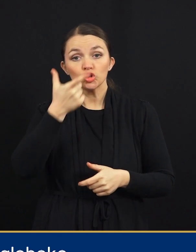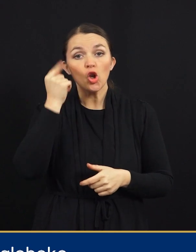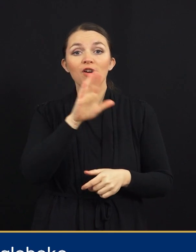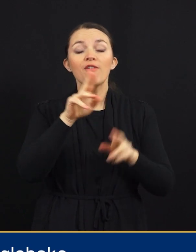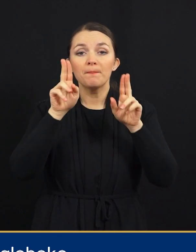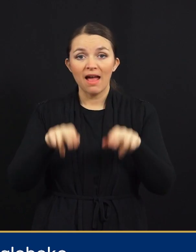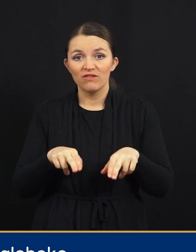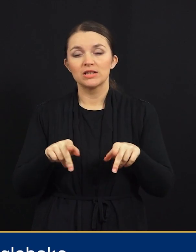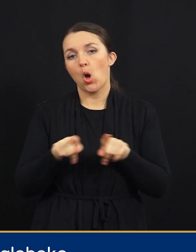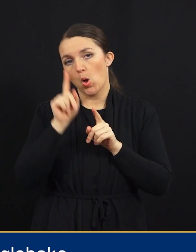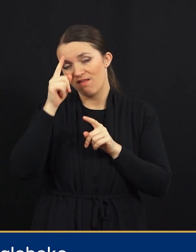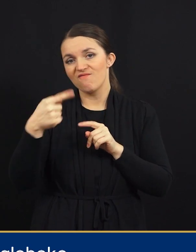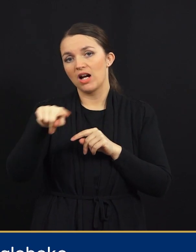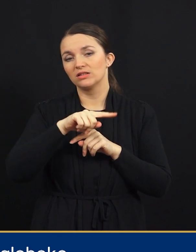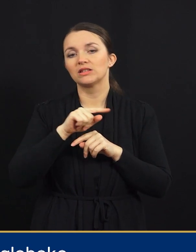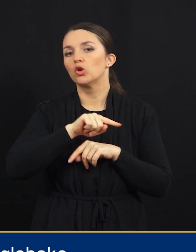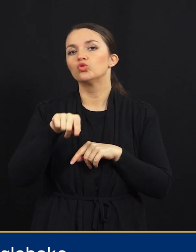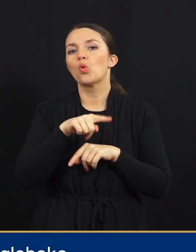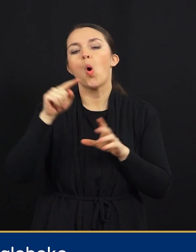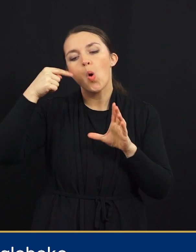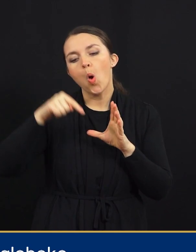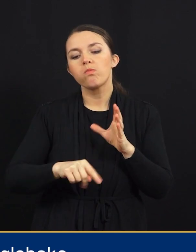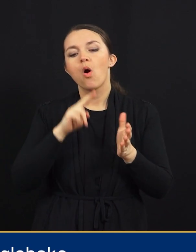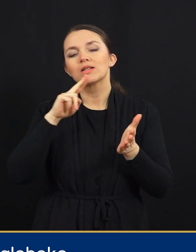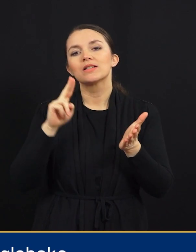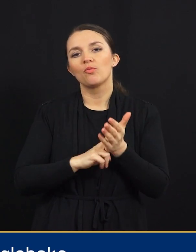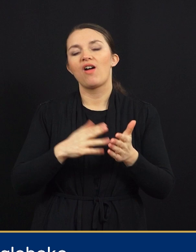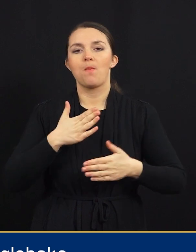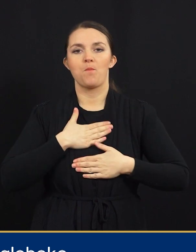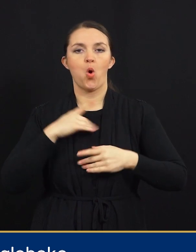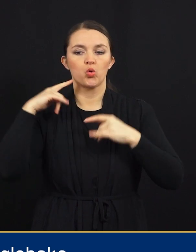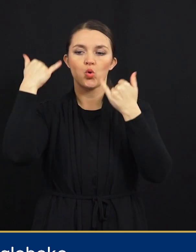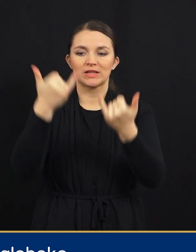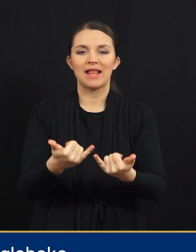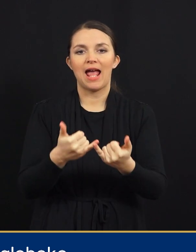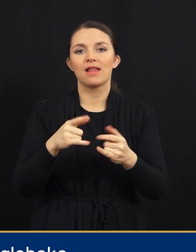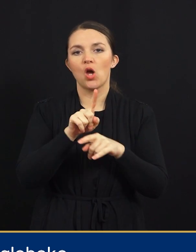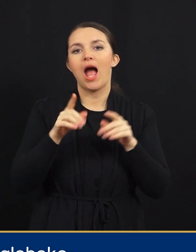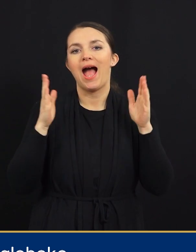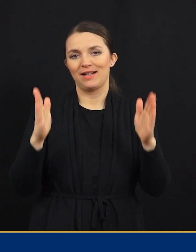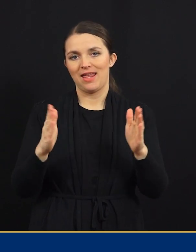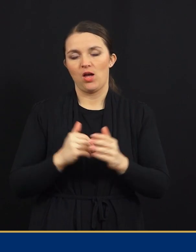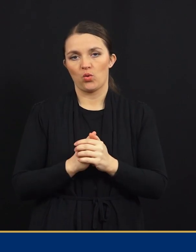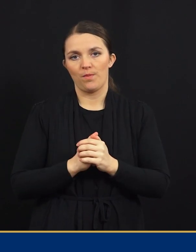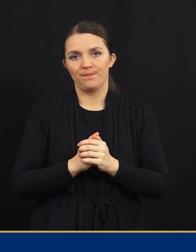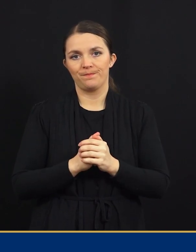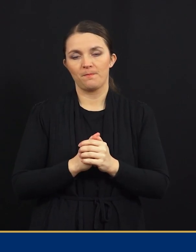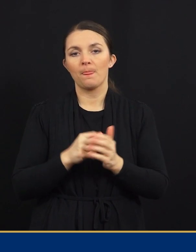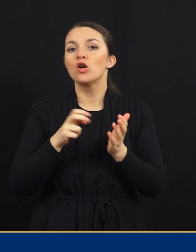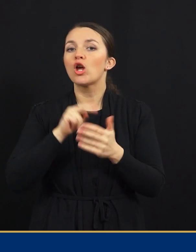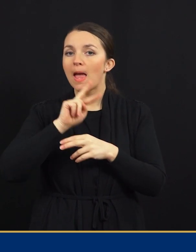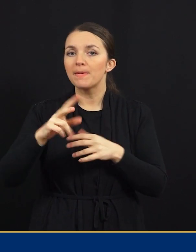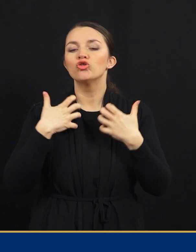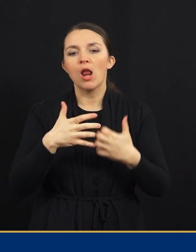Človekove pravice, kot veste, so globoko zaznamovale mojo dosedanjo kariero. Še